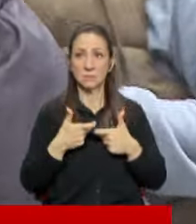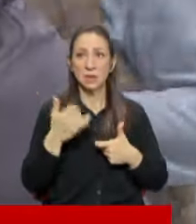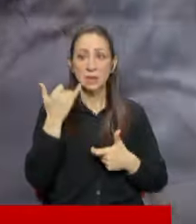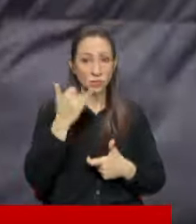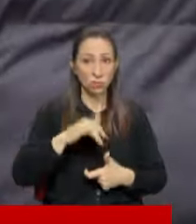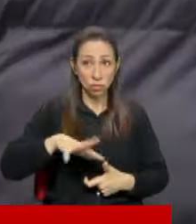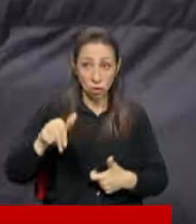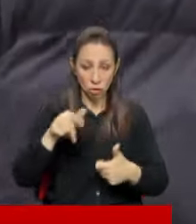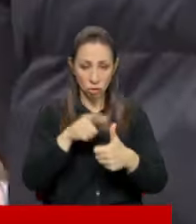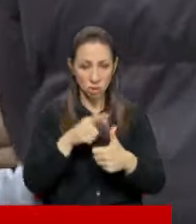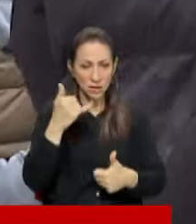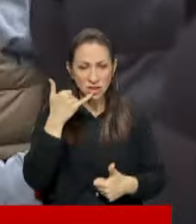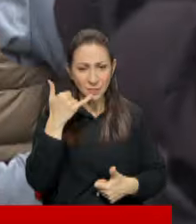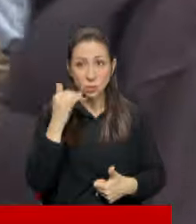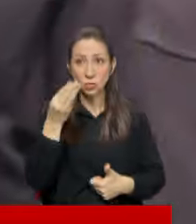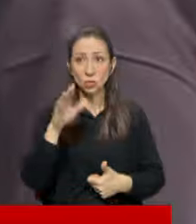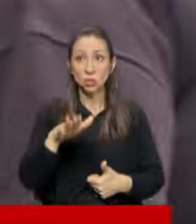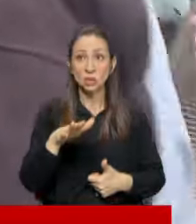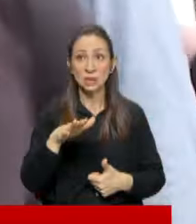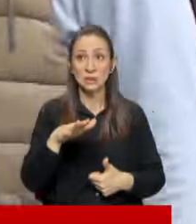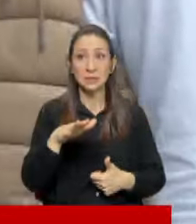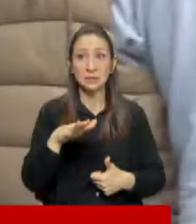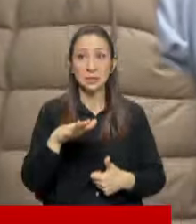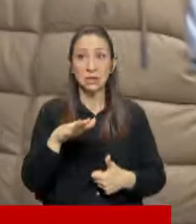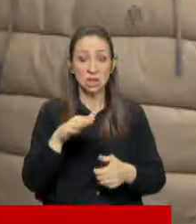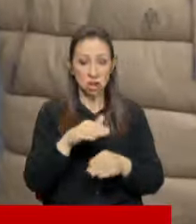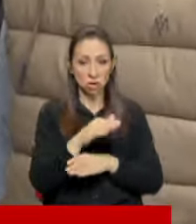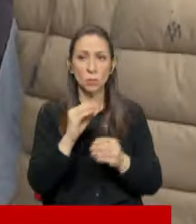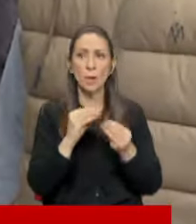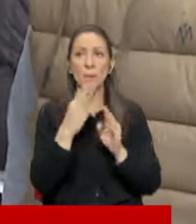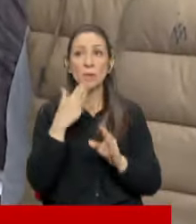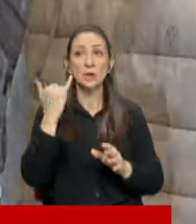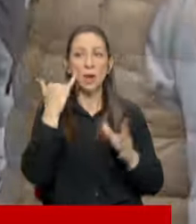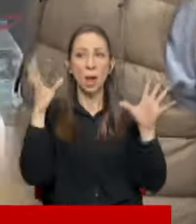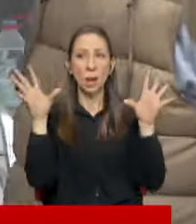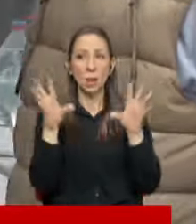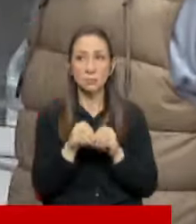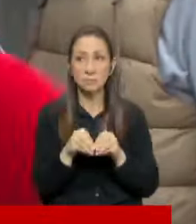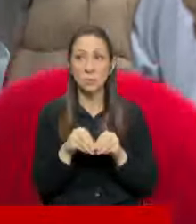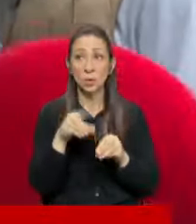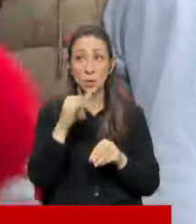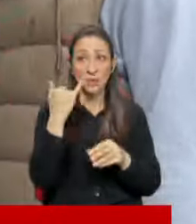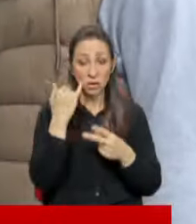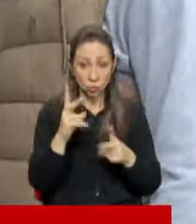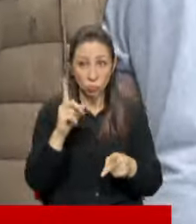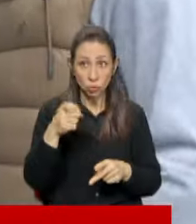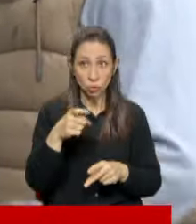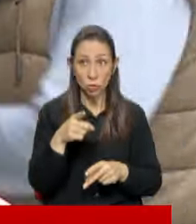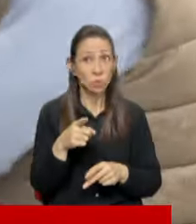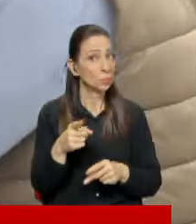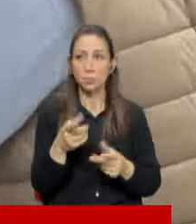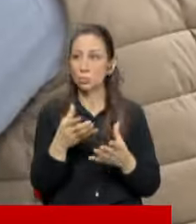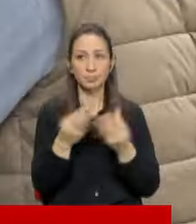kere çalıyor, birisi çıkıyor telefona. Yani çocuklarınız yaşıyor, sıkıntı yok. Ondan sonra telefonlar kapanıyor. O açılan telefon sonra bulundu mu? Hiç daha şu anda telefonlar bulunmadı.